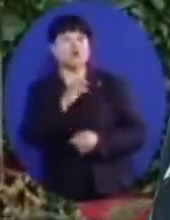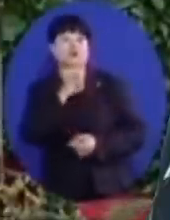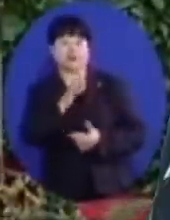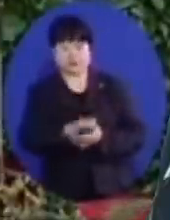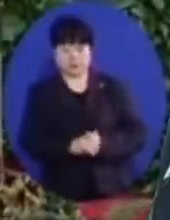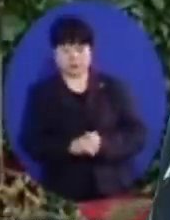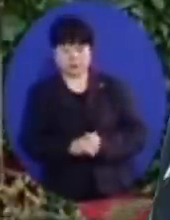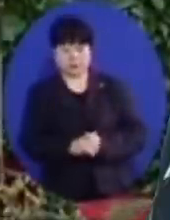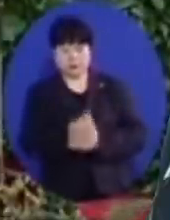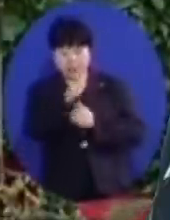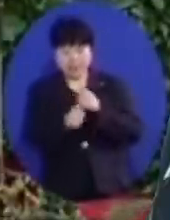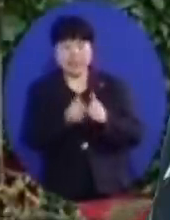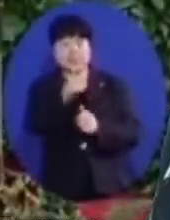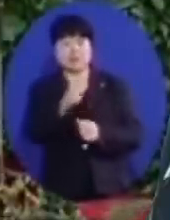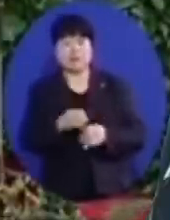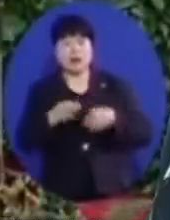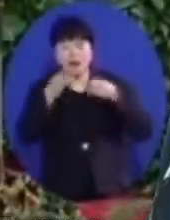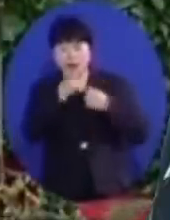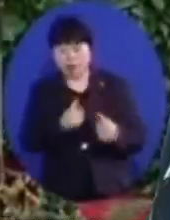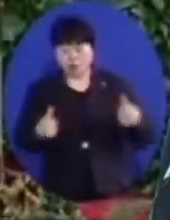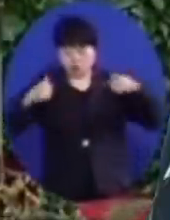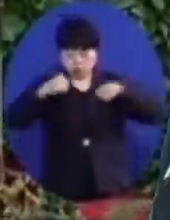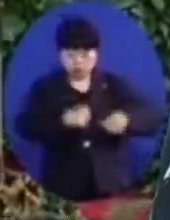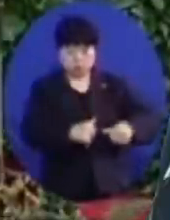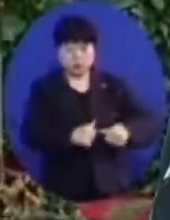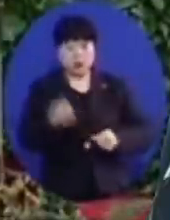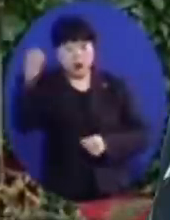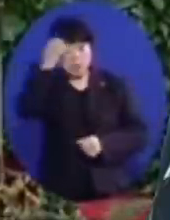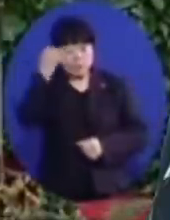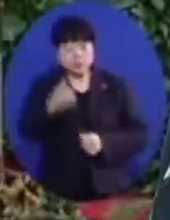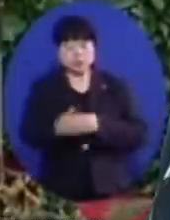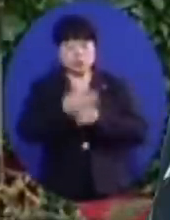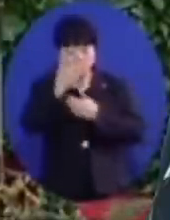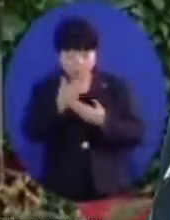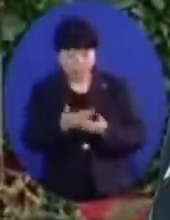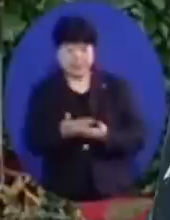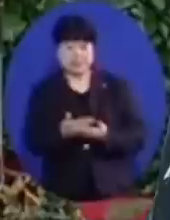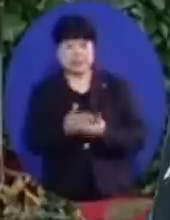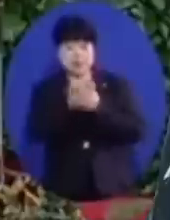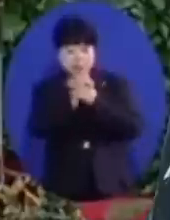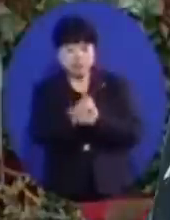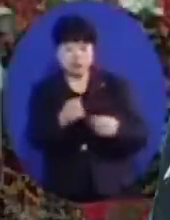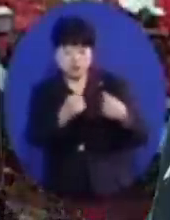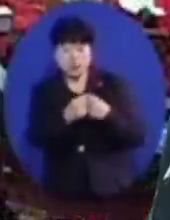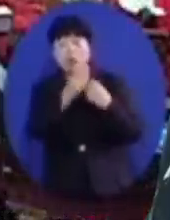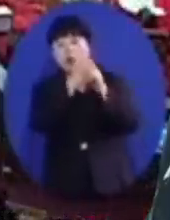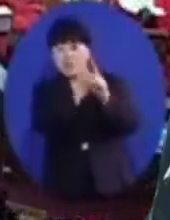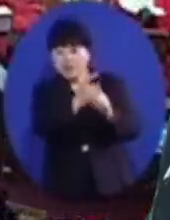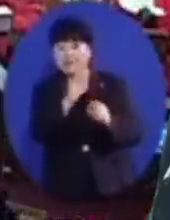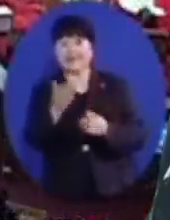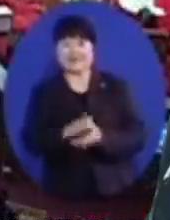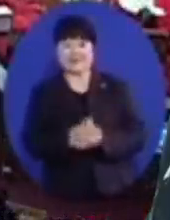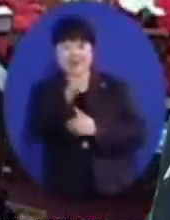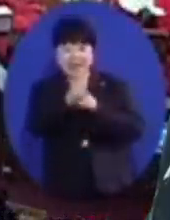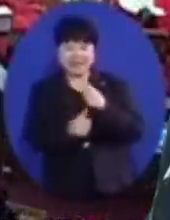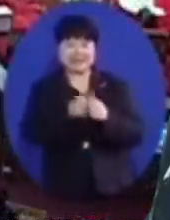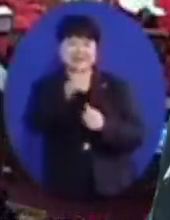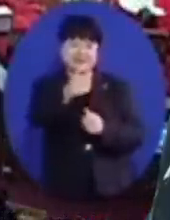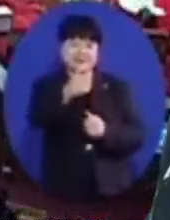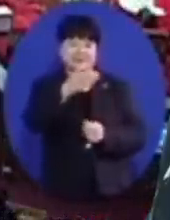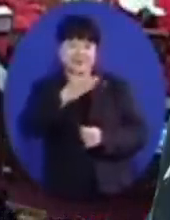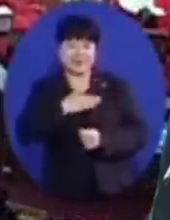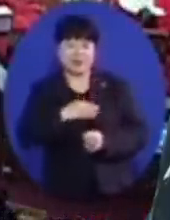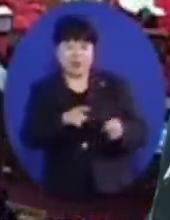것입니다 우리는 하나님의 전신갑주로 무장하고 성령님의 도우심을 받아 기도로 싸워 이겨야 됩니다 또한 하나님을